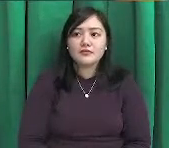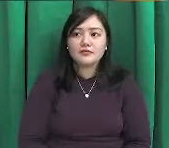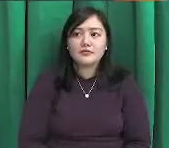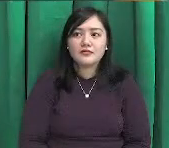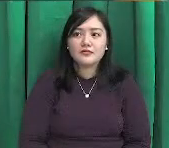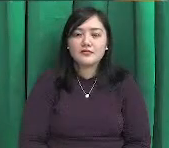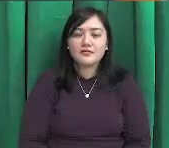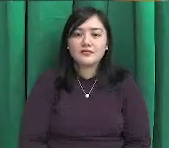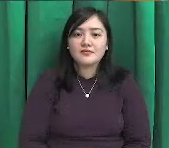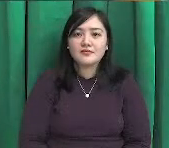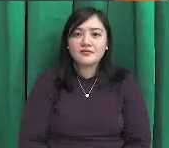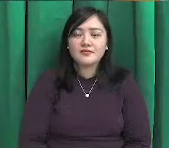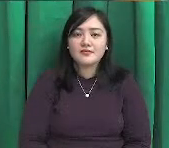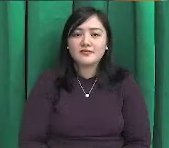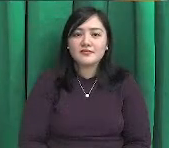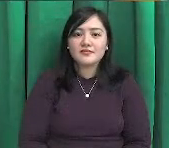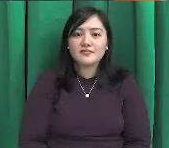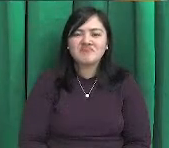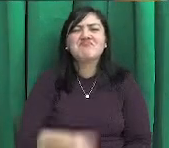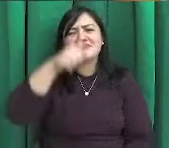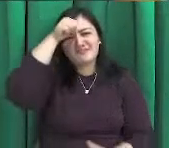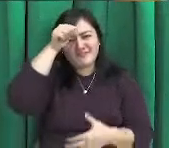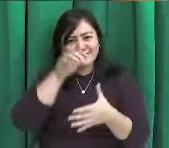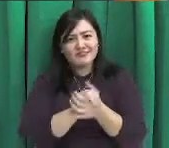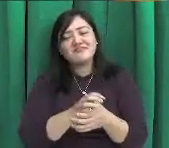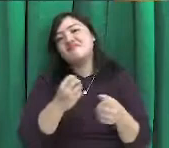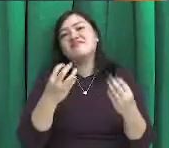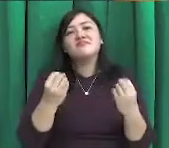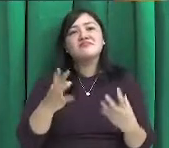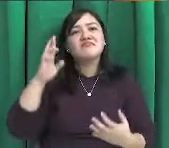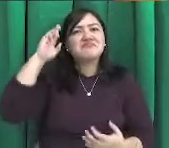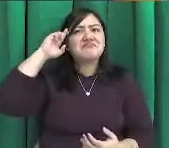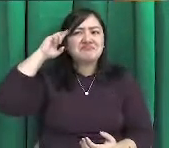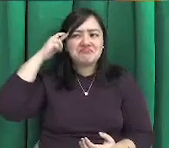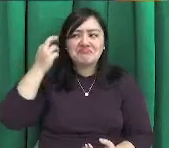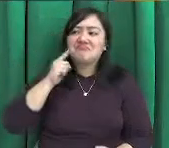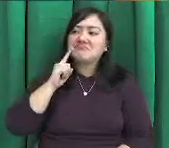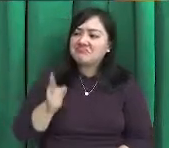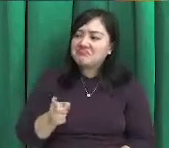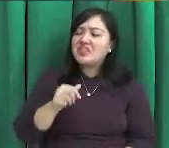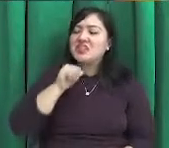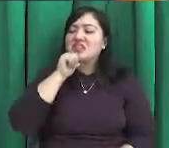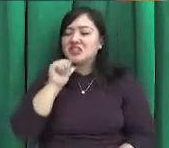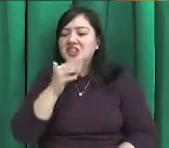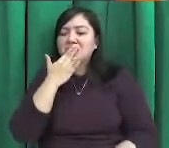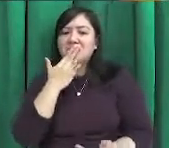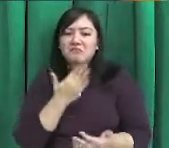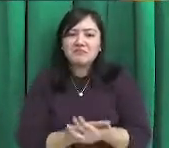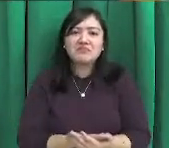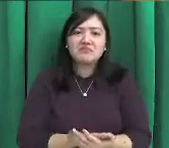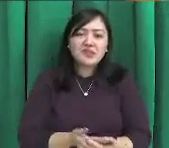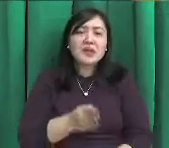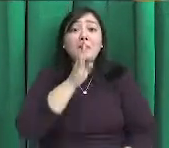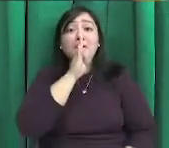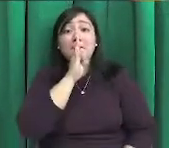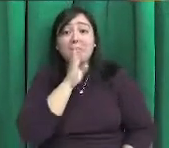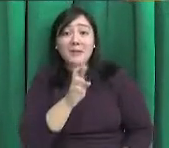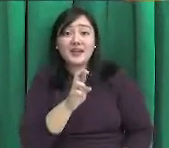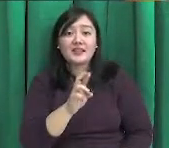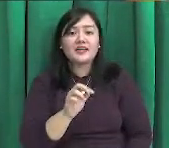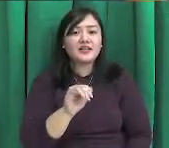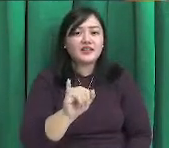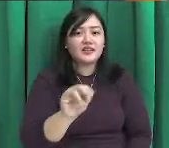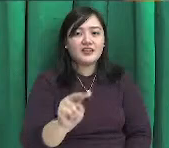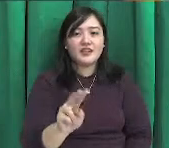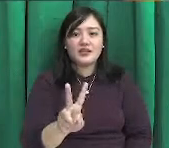niyang rason na hindi daw maganda. I-invest na lang daw niya. Marami siyang sinabing